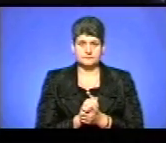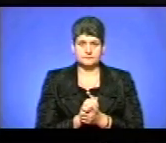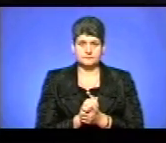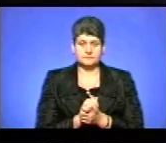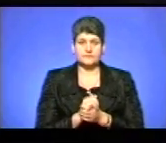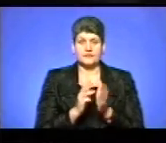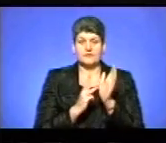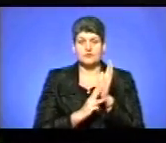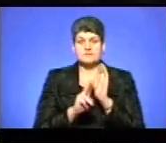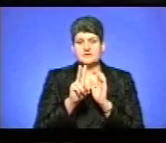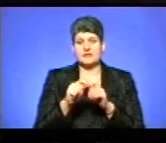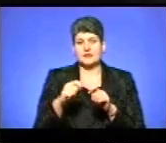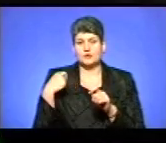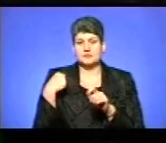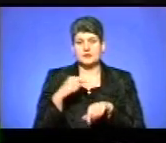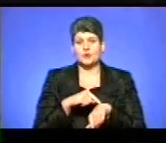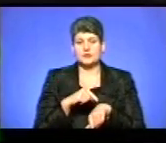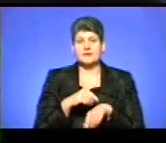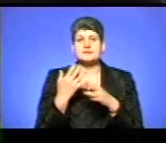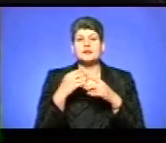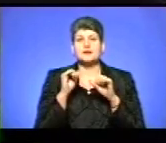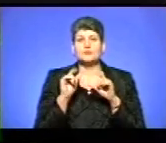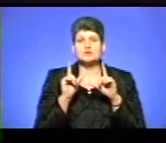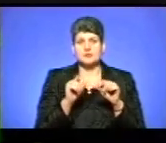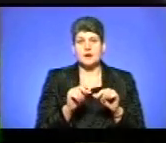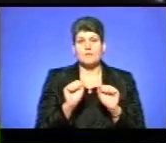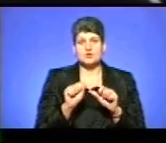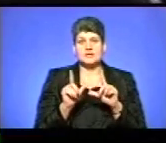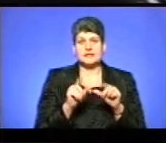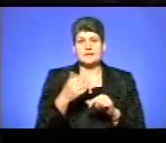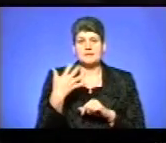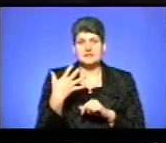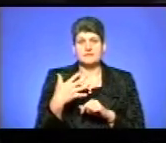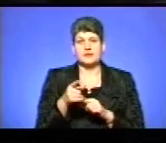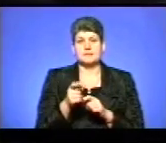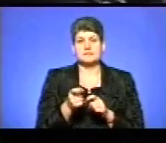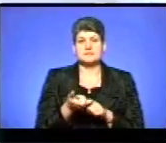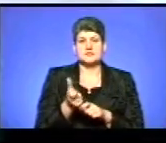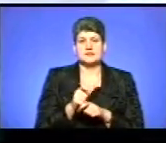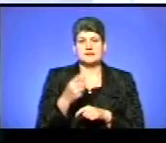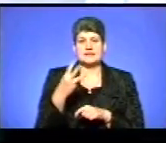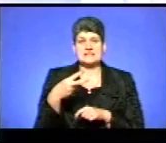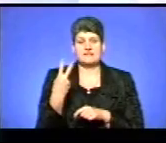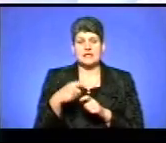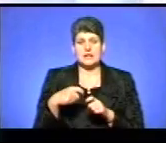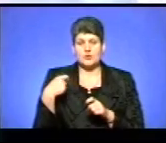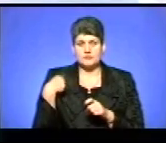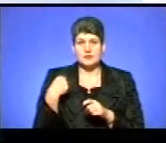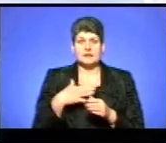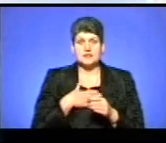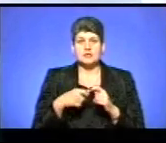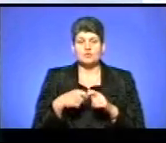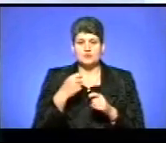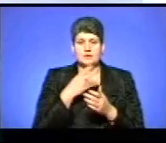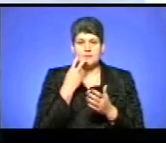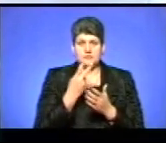Два кілометри за годину. І, будь ласка, скільки можна їхати? Можна їхати 50. Ви перевищили на 32 кілометри. Наше правопорушення, як я вже казав,